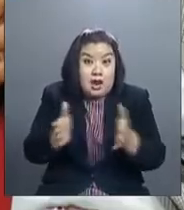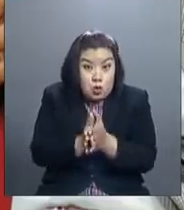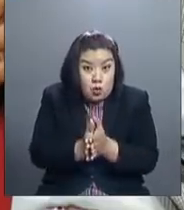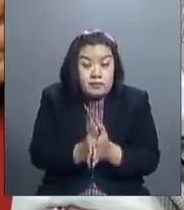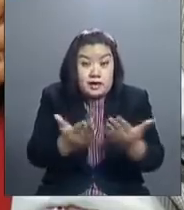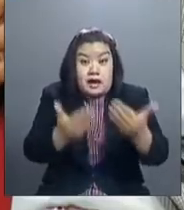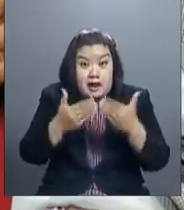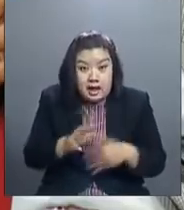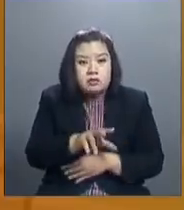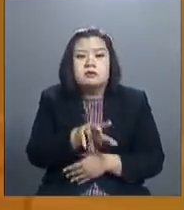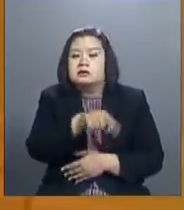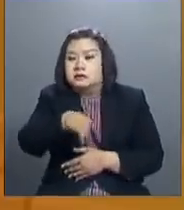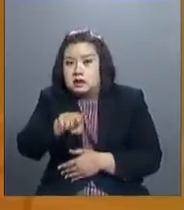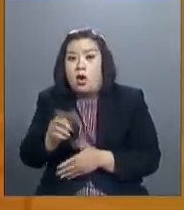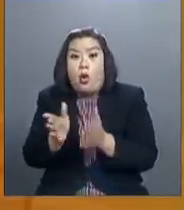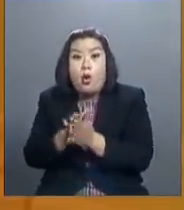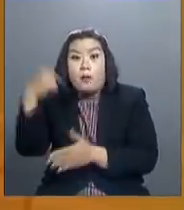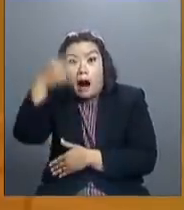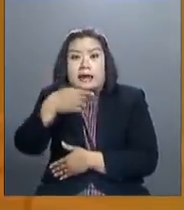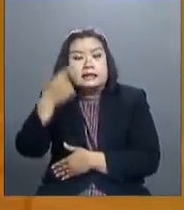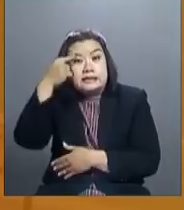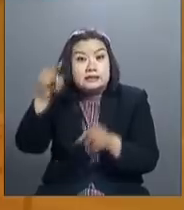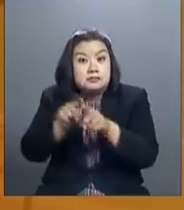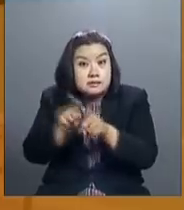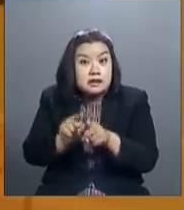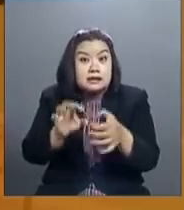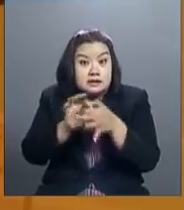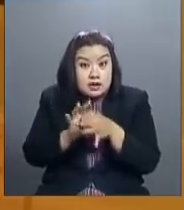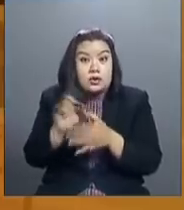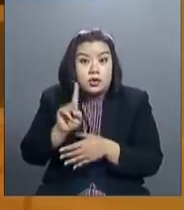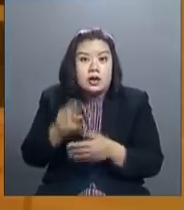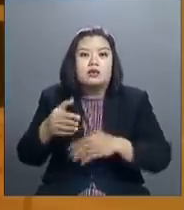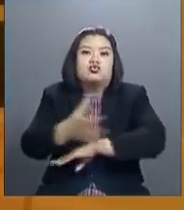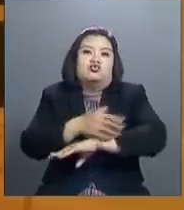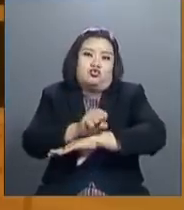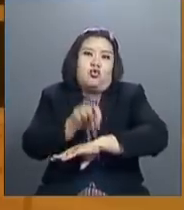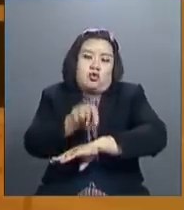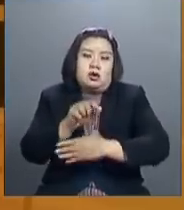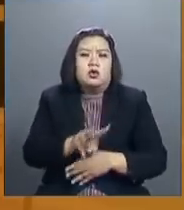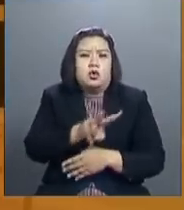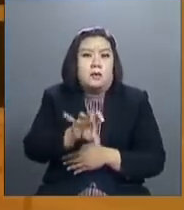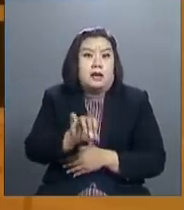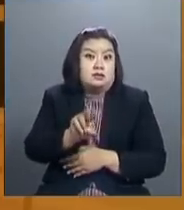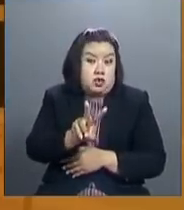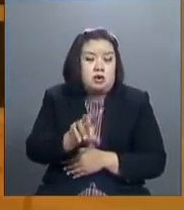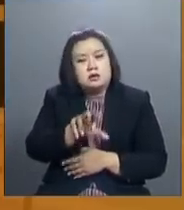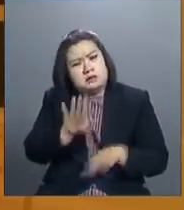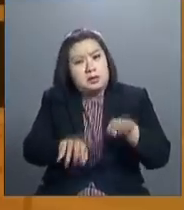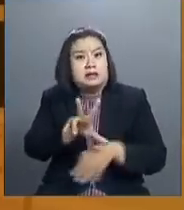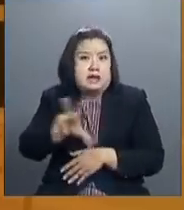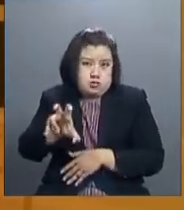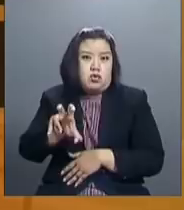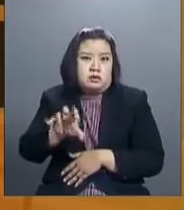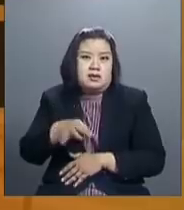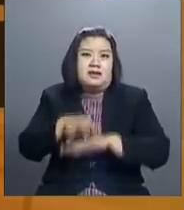พรรคการเมืองในซีกประชาธิปไตยมั่นใจว่าจะอยู่ที่280เสียงหรือ300เสียงค่ะอย่างผล